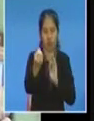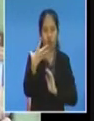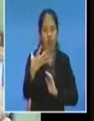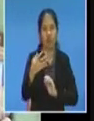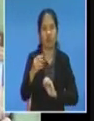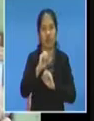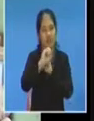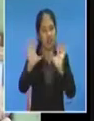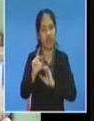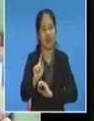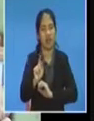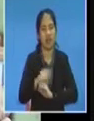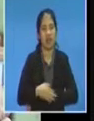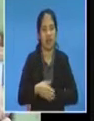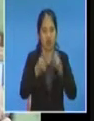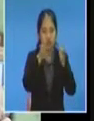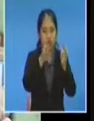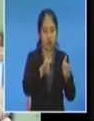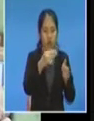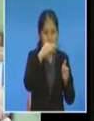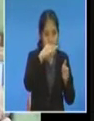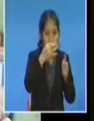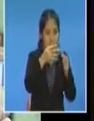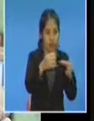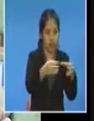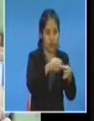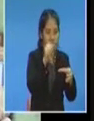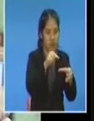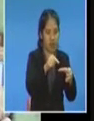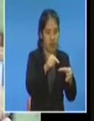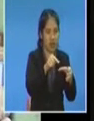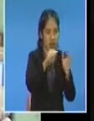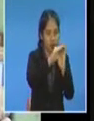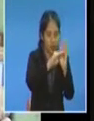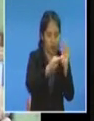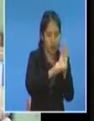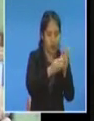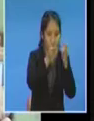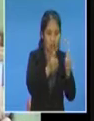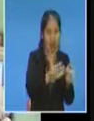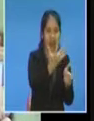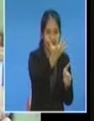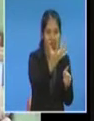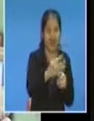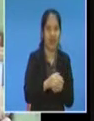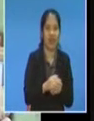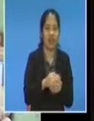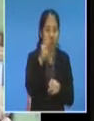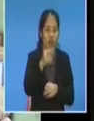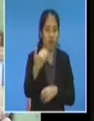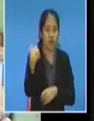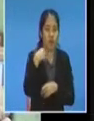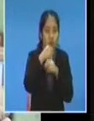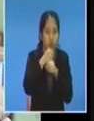ให้มีแรงงานผู้สูงวัยที่ไม่เกิน65ปี1ไม่เกิน70ปี1มันก็จะเฉลี่ยไปต